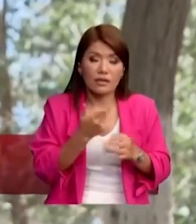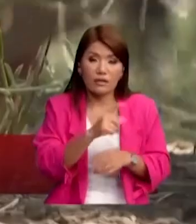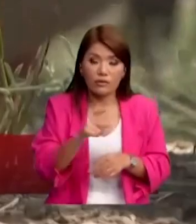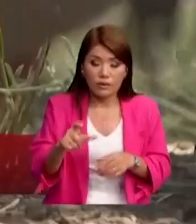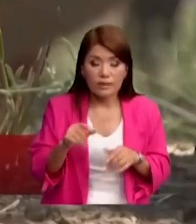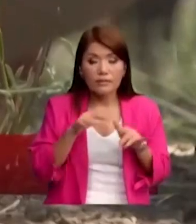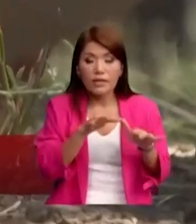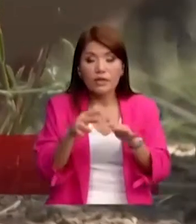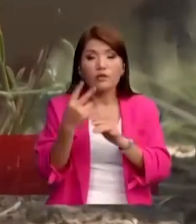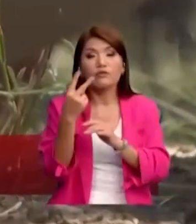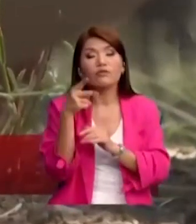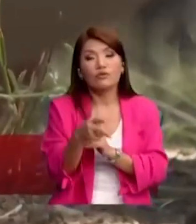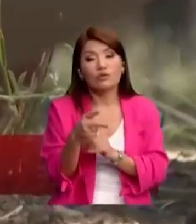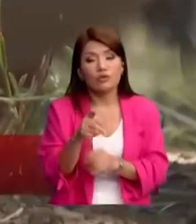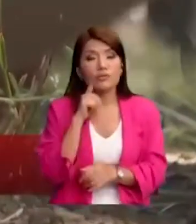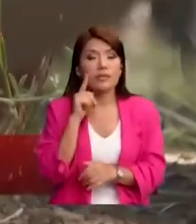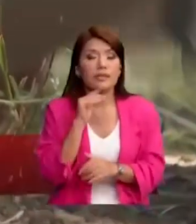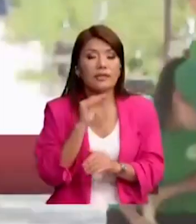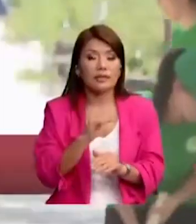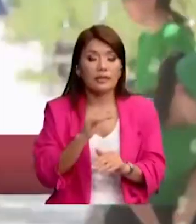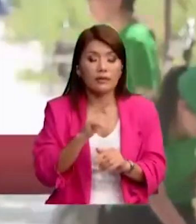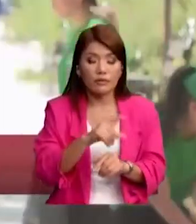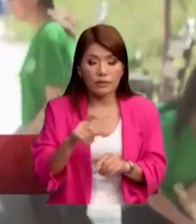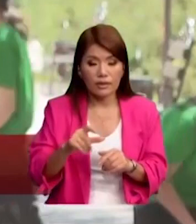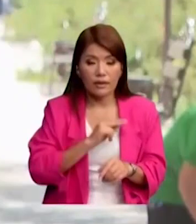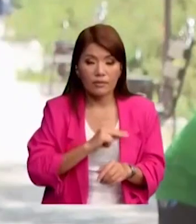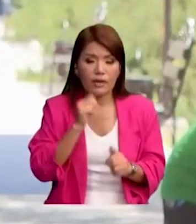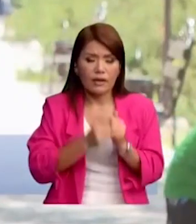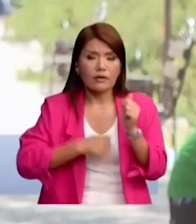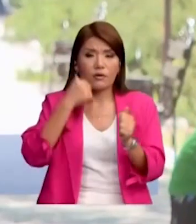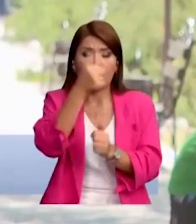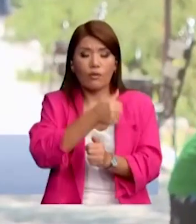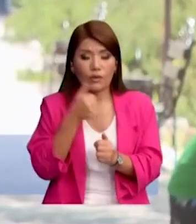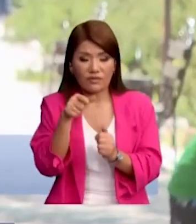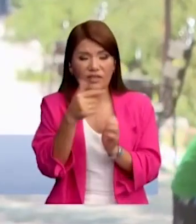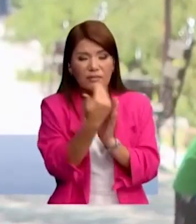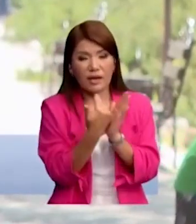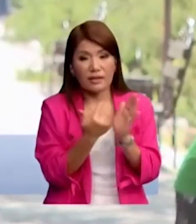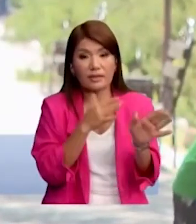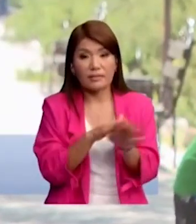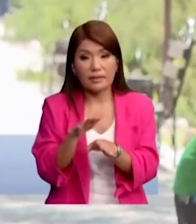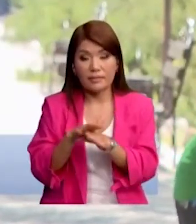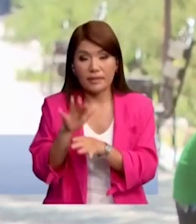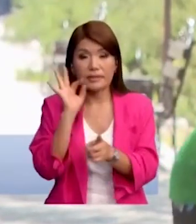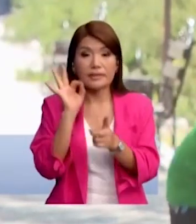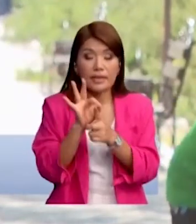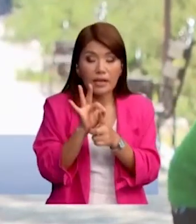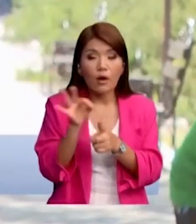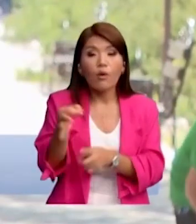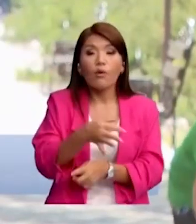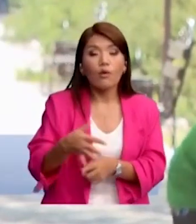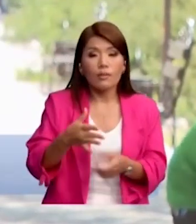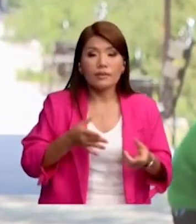задействовано свыше 2000 подростков. Жыл сайын осы бағдарламаны жүзеге асыру мақсатында облыс